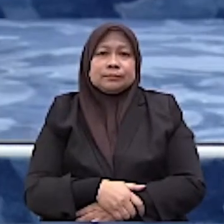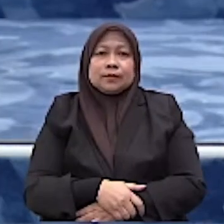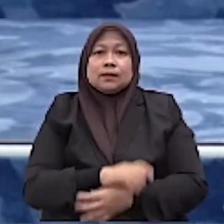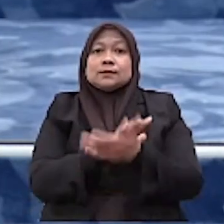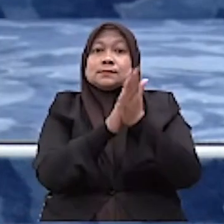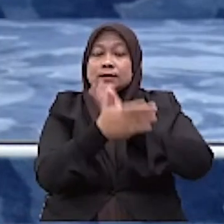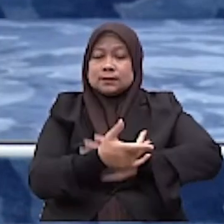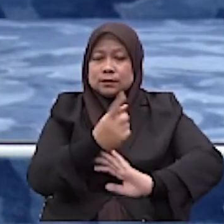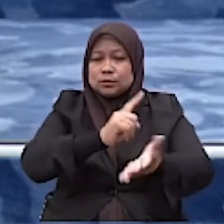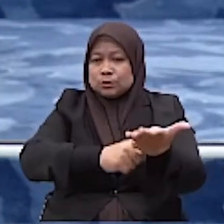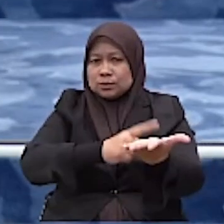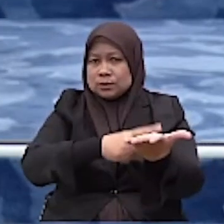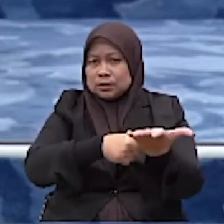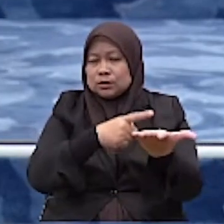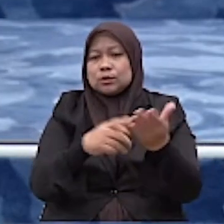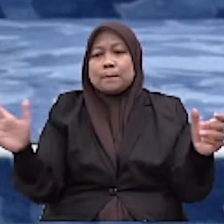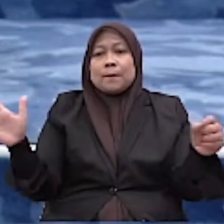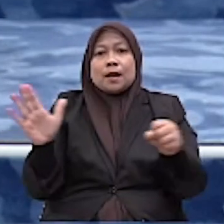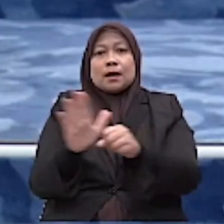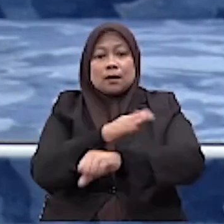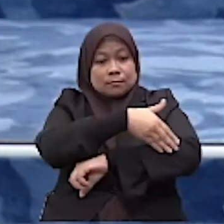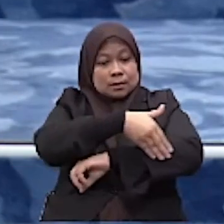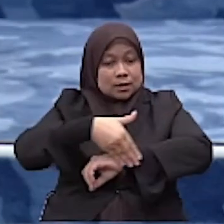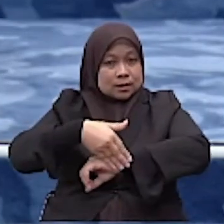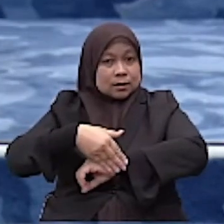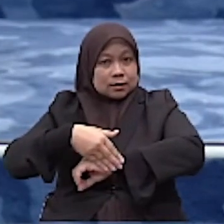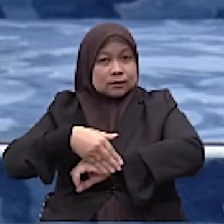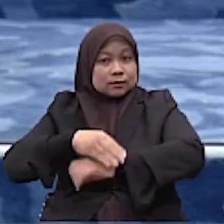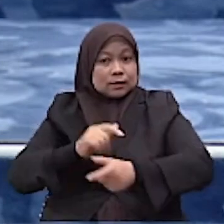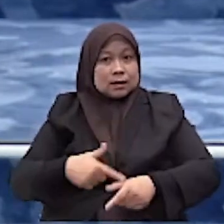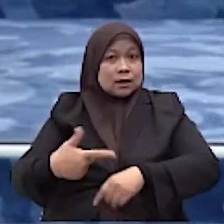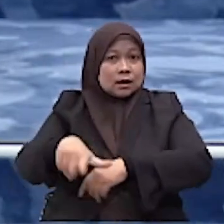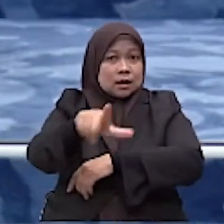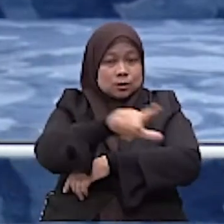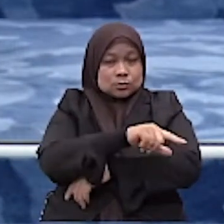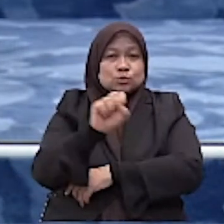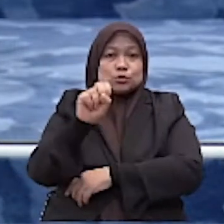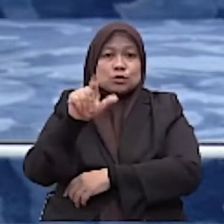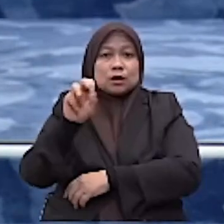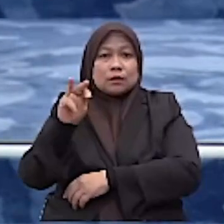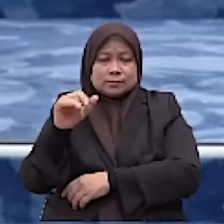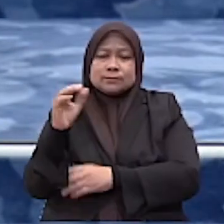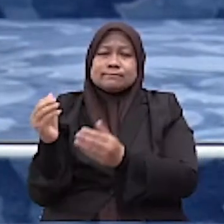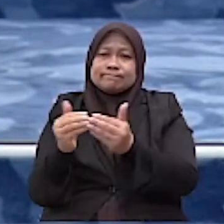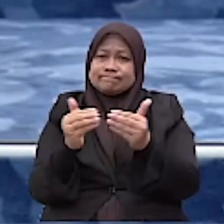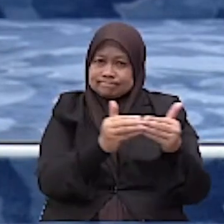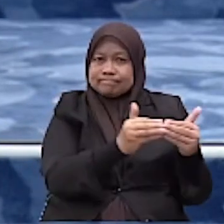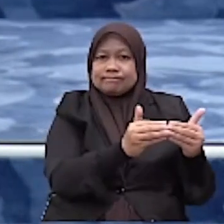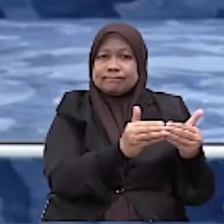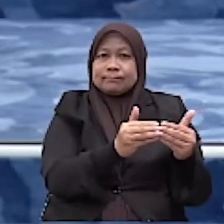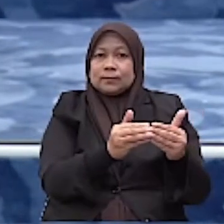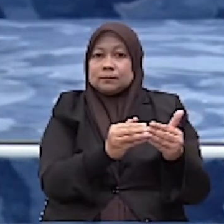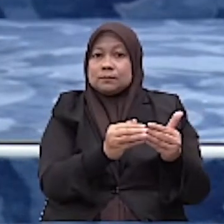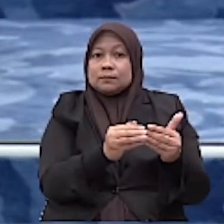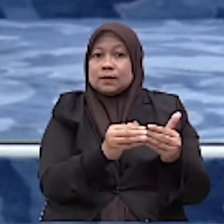jadi rundingan untuk melengkapkan garis simpanan wilayah di laut Sulawesi masih diteruskan yang sebagai kecil ya